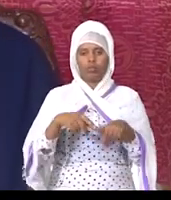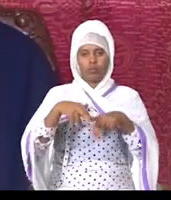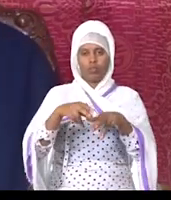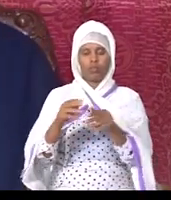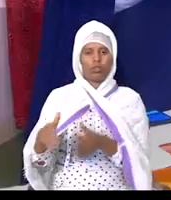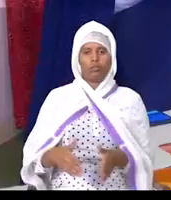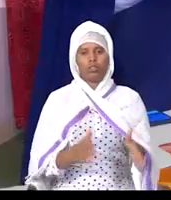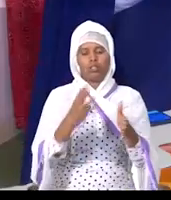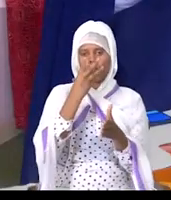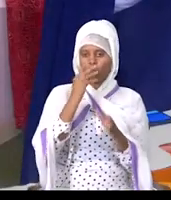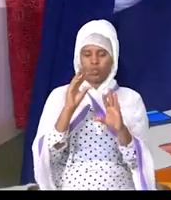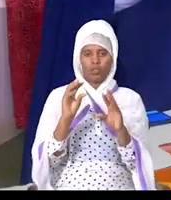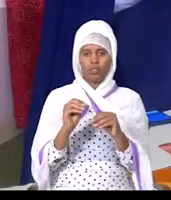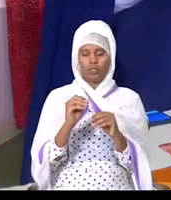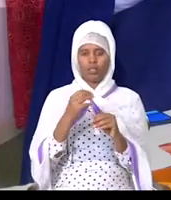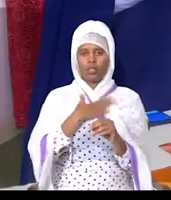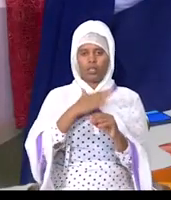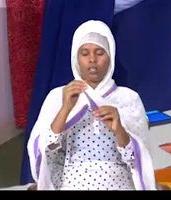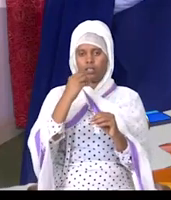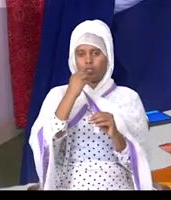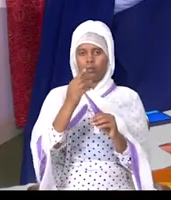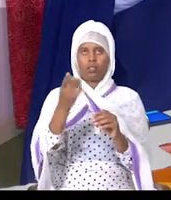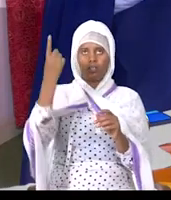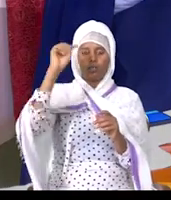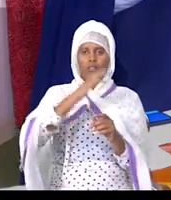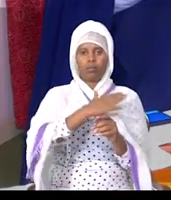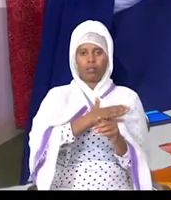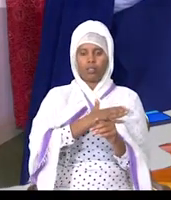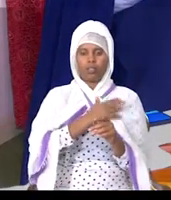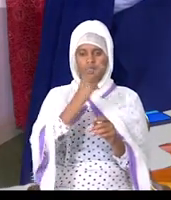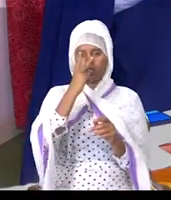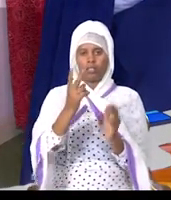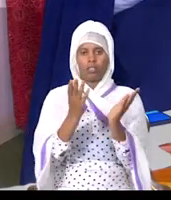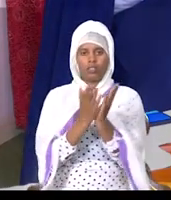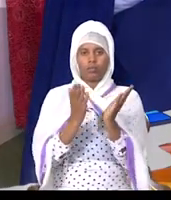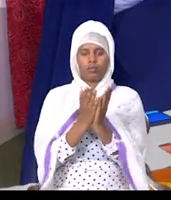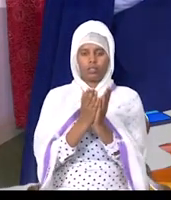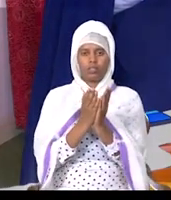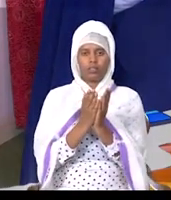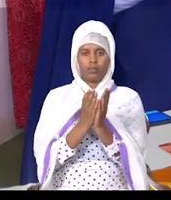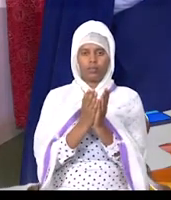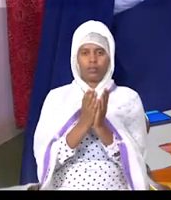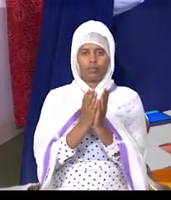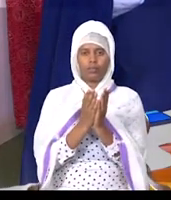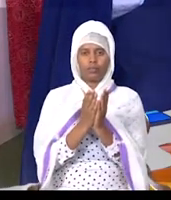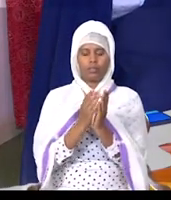ክኸዱ መንገዲ ህይወት እየ ናይ ህይወት መንገዲ ኣነ እየ ዝበለሉ እምበኣረይ ክርስቶስ ኣምላኽና ዘረኣየና ትምህርቲ ክርስቶስ